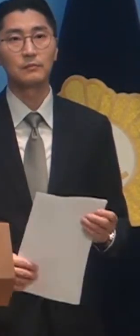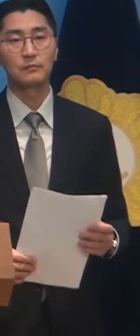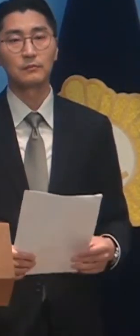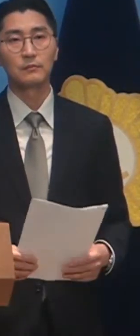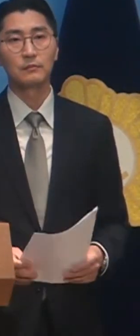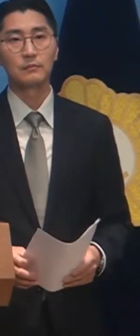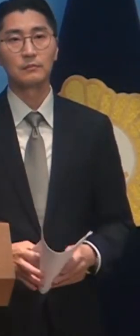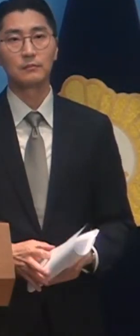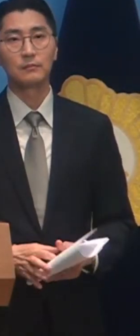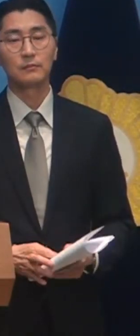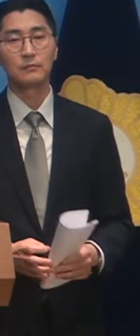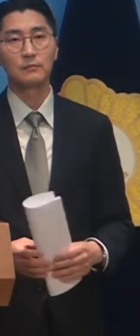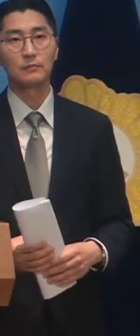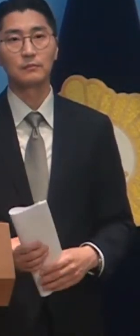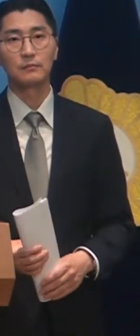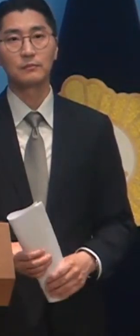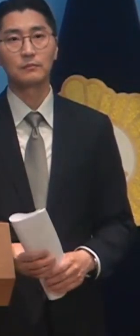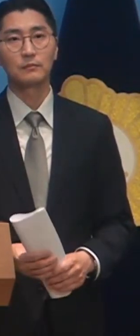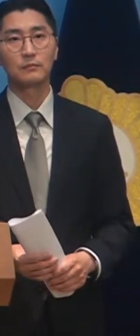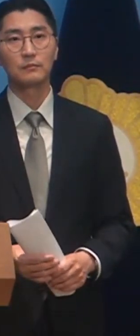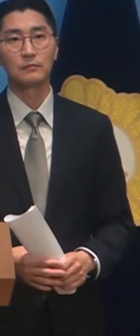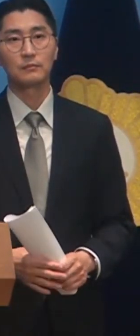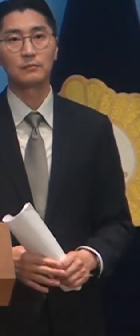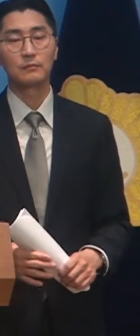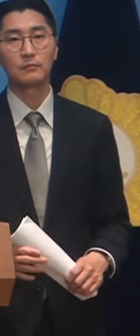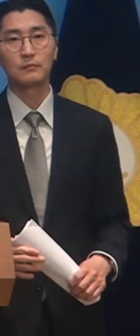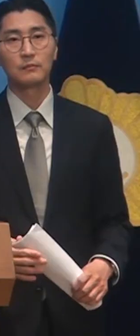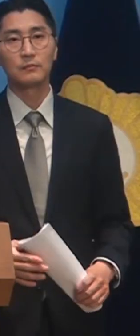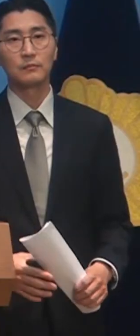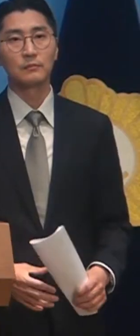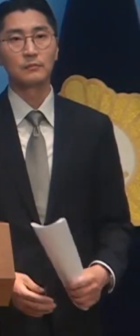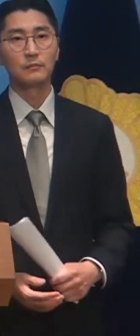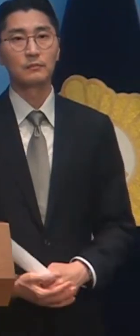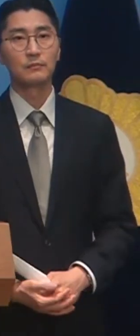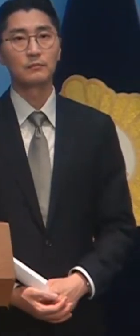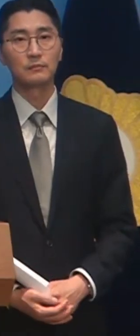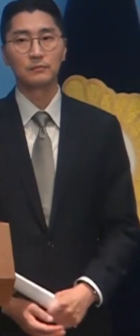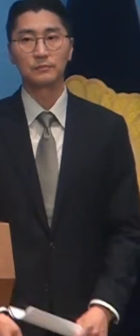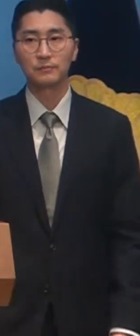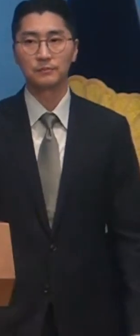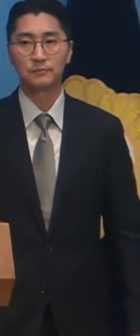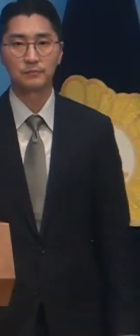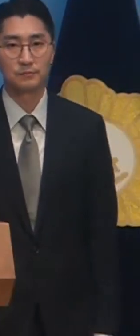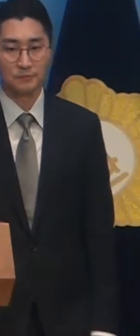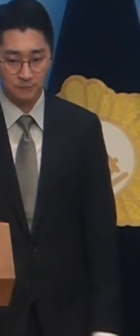그리고 양심 앞에 겸허히 자중할 것을 촉구합니다. 감사합니다.